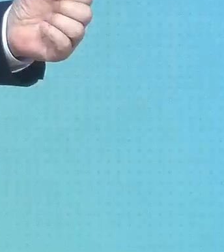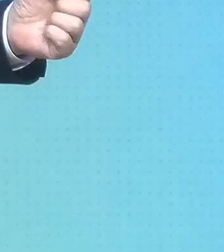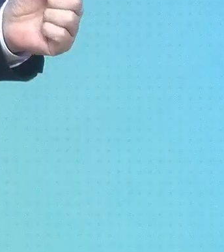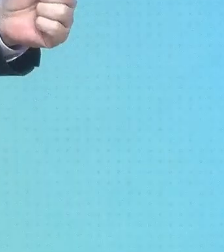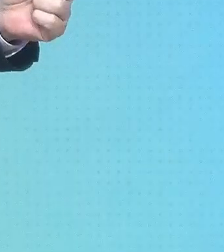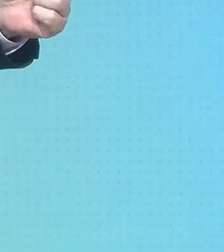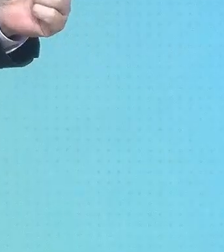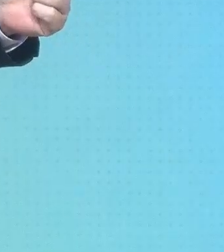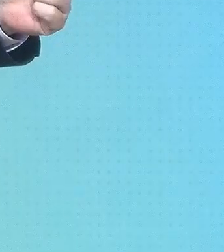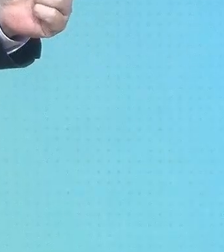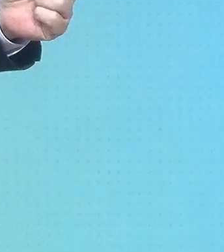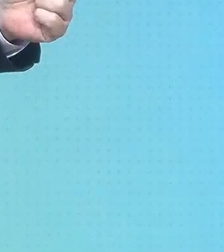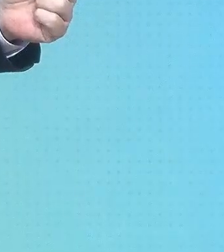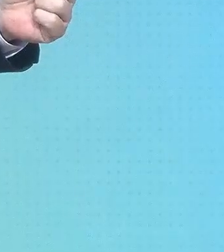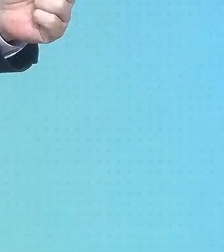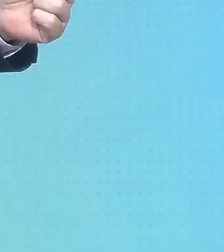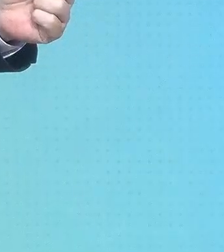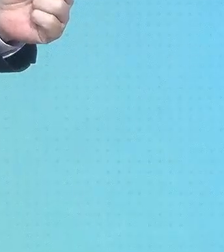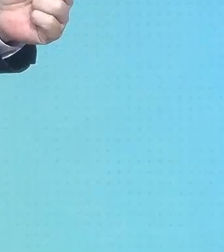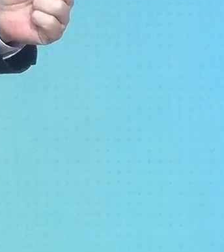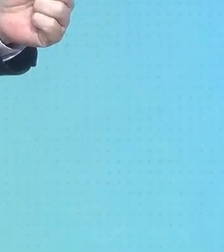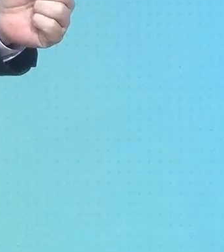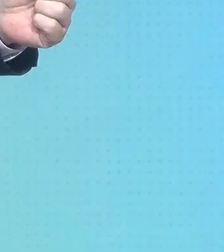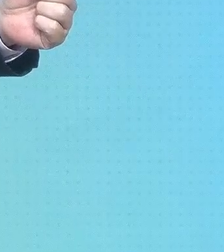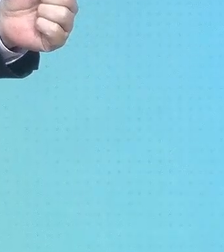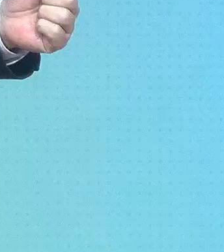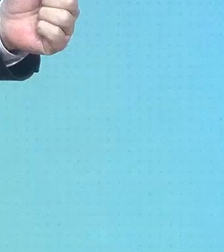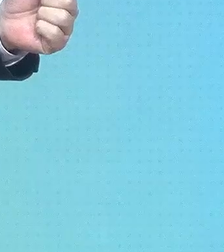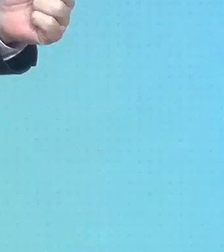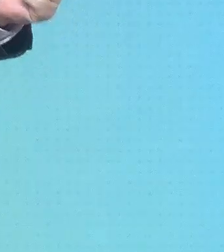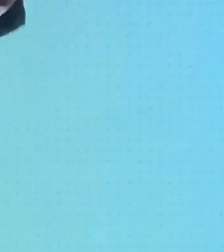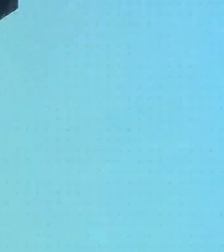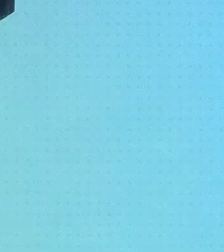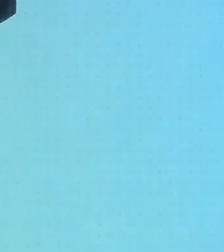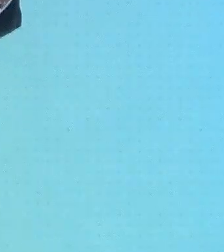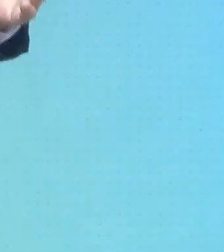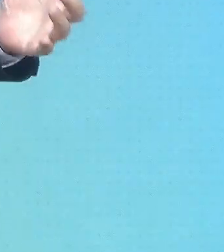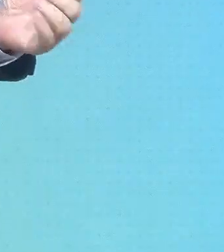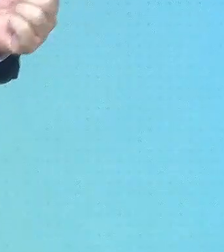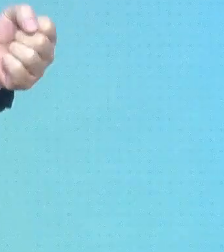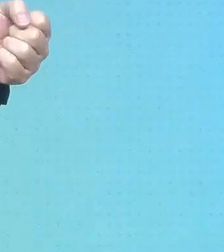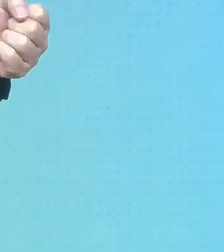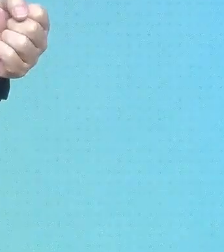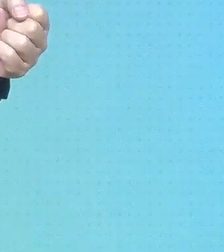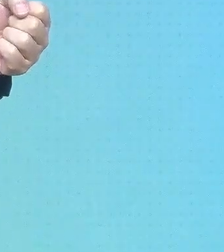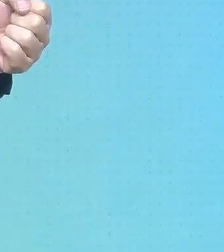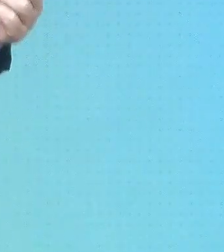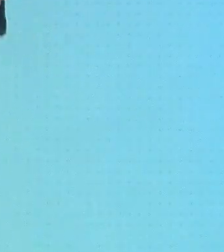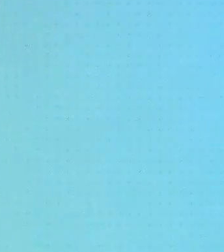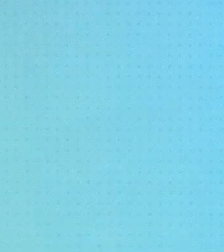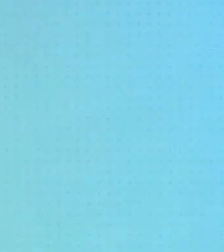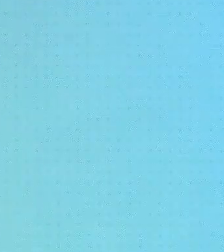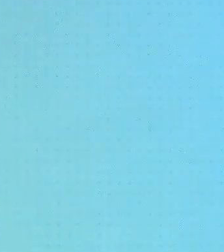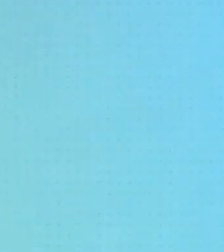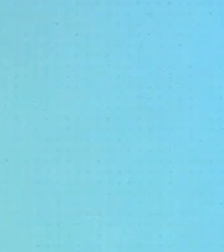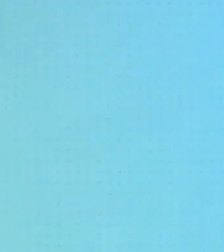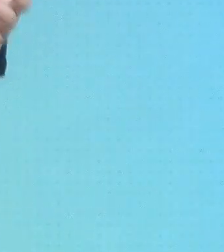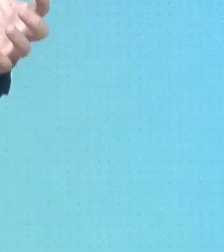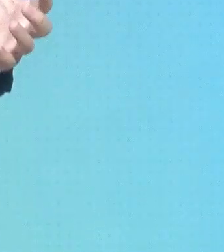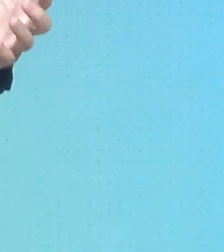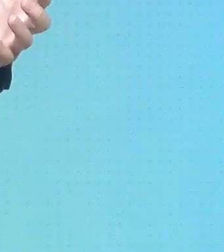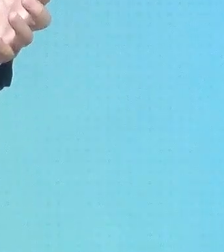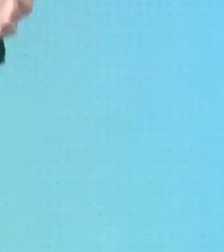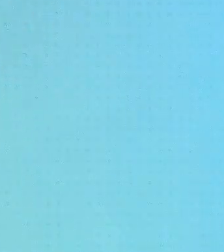인도하옵소서. 간구에 응답하시는 아버지 하나님, 우리의 마음의 소원을 아뢰었사오니 들어주시옵소서. 자녀들의 사정을